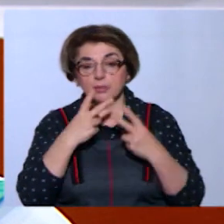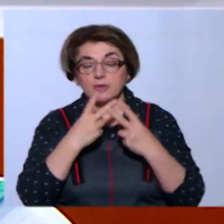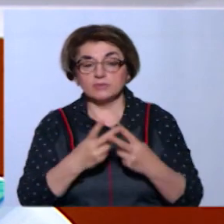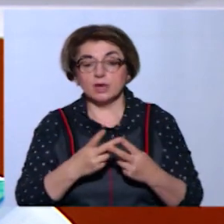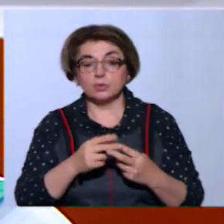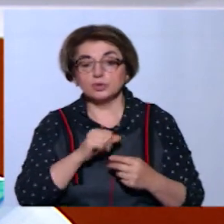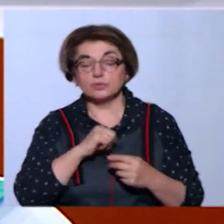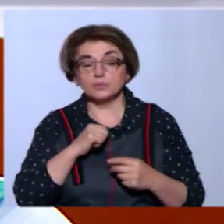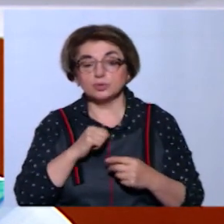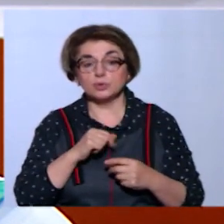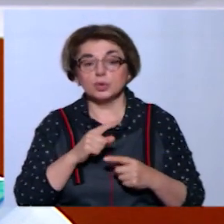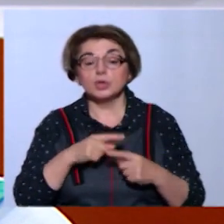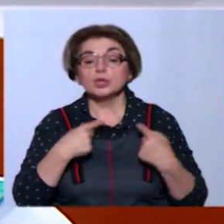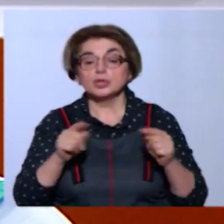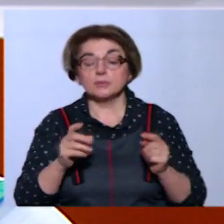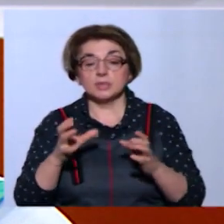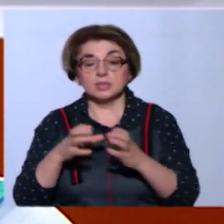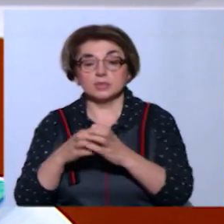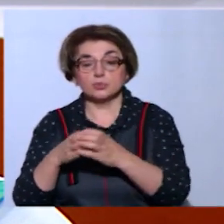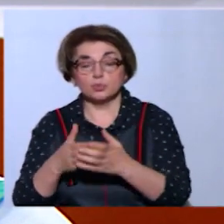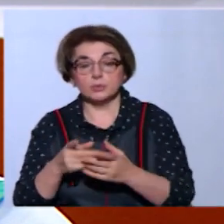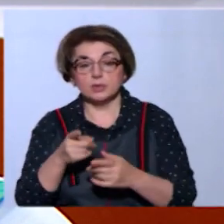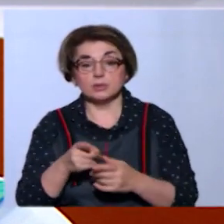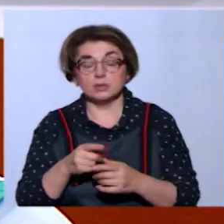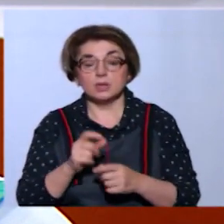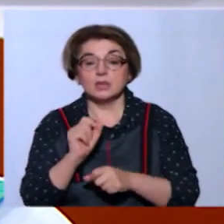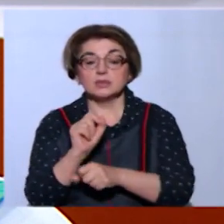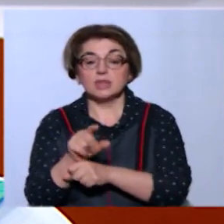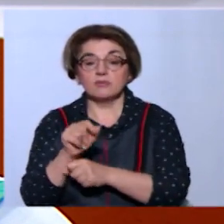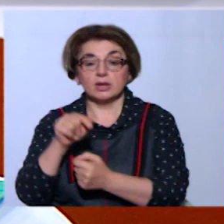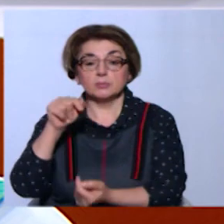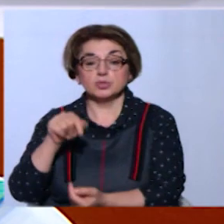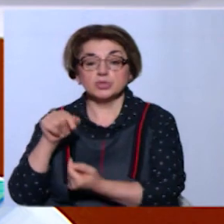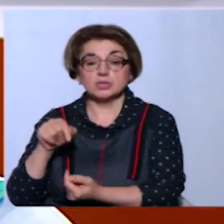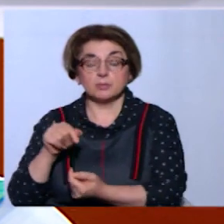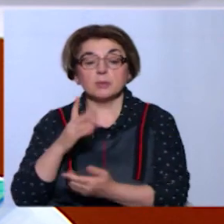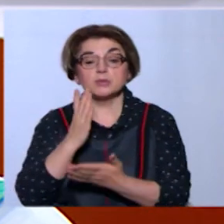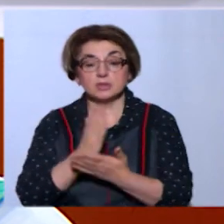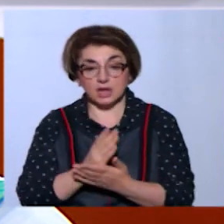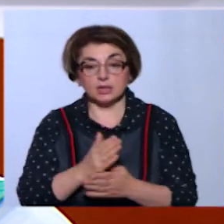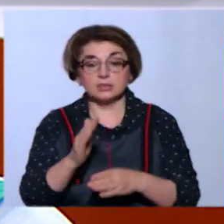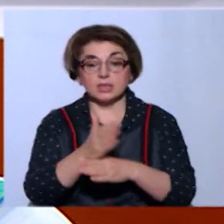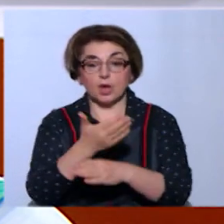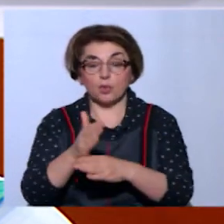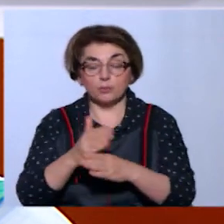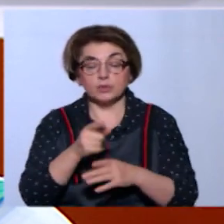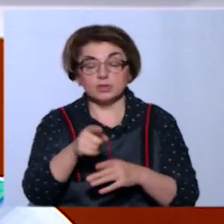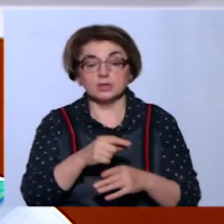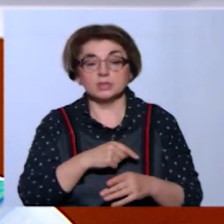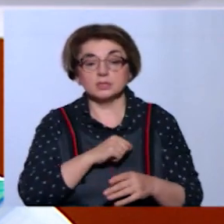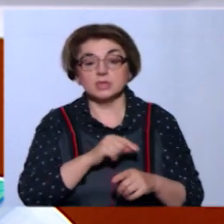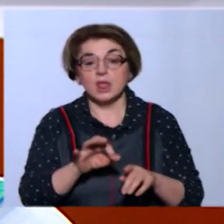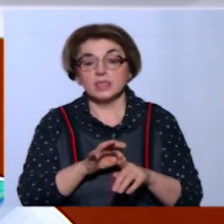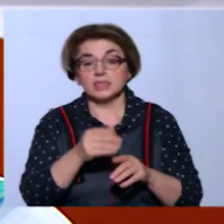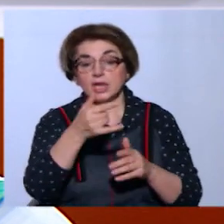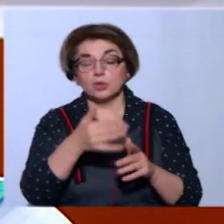ნეირონები. შემდეგი კლასიფიკაცია, ფუნქციის მიხედვითაც ყოფენ ნეირონებს. თუ ნეირონს